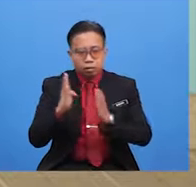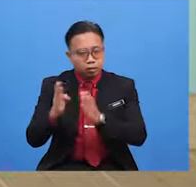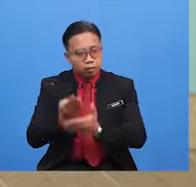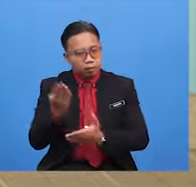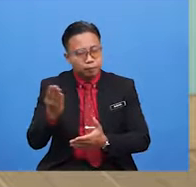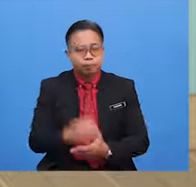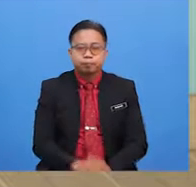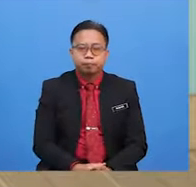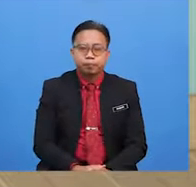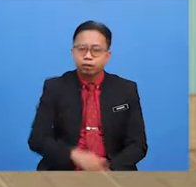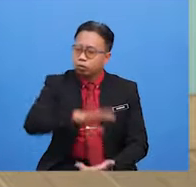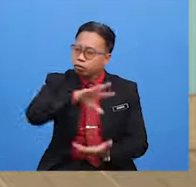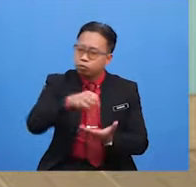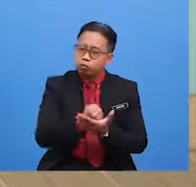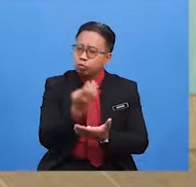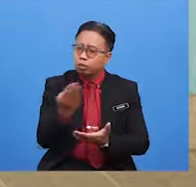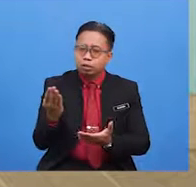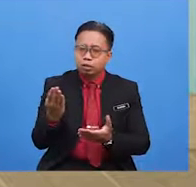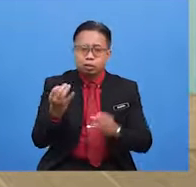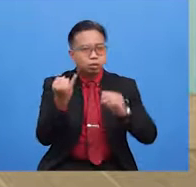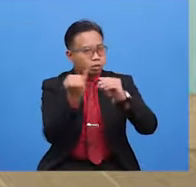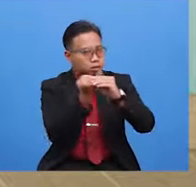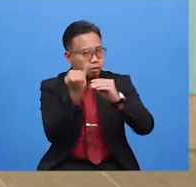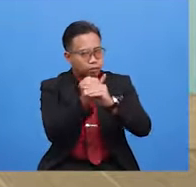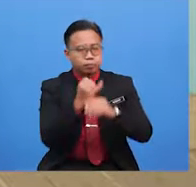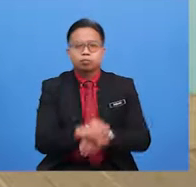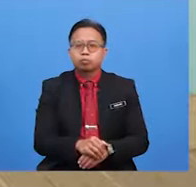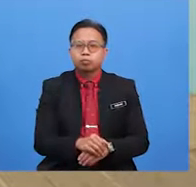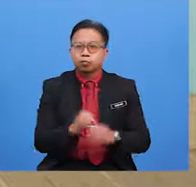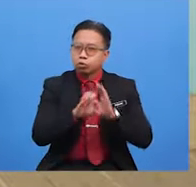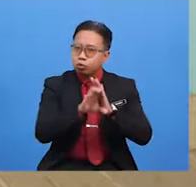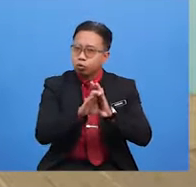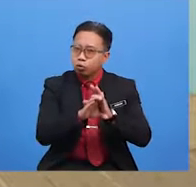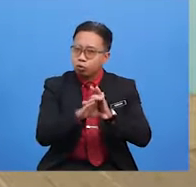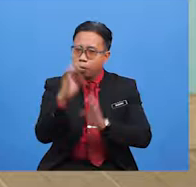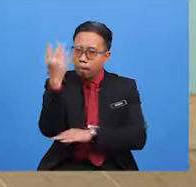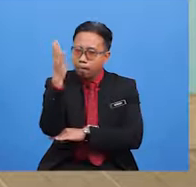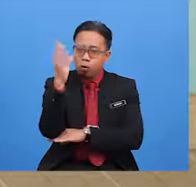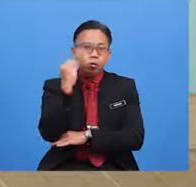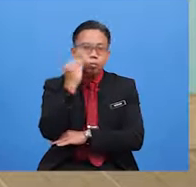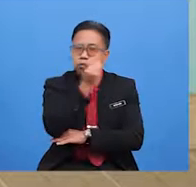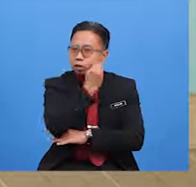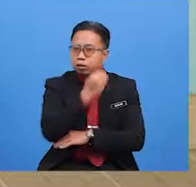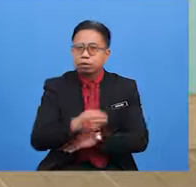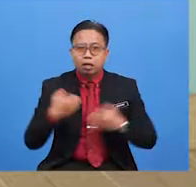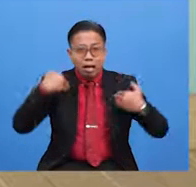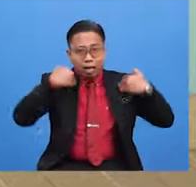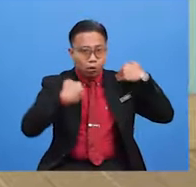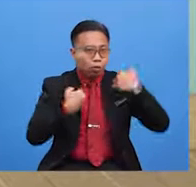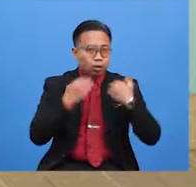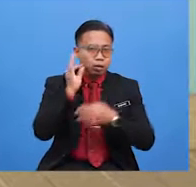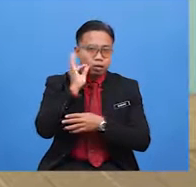Hampir semua benda dalam sekeliling kita merupakan jirin. Contohnya pokok bunga, haiwan,